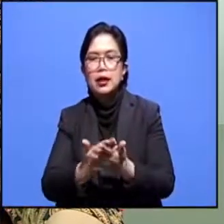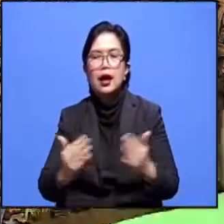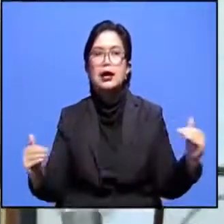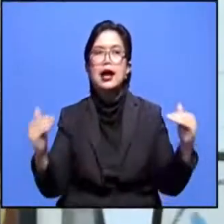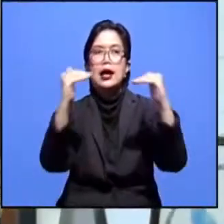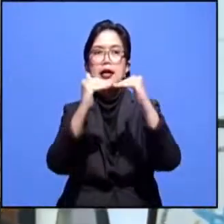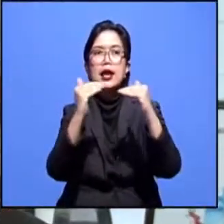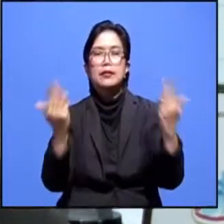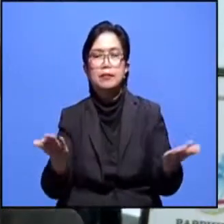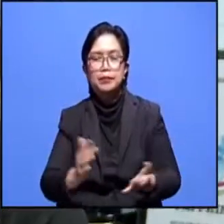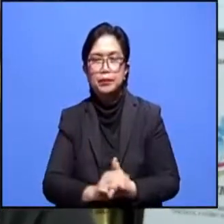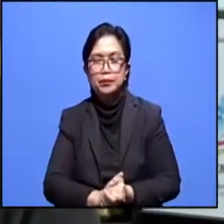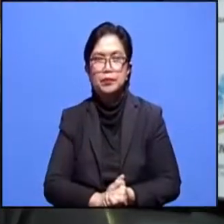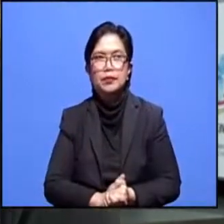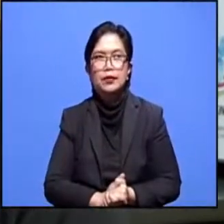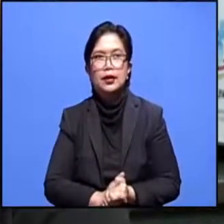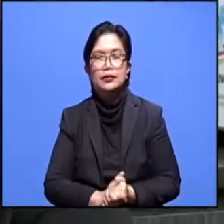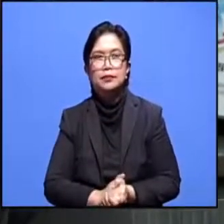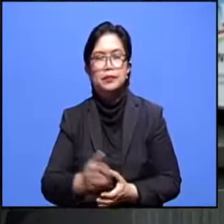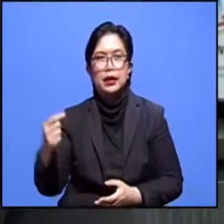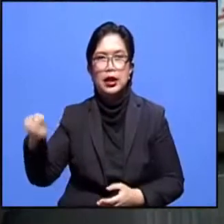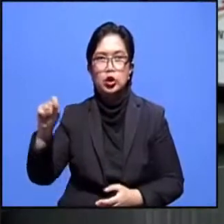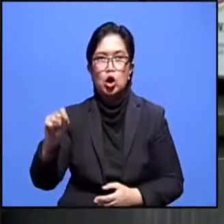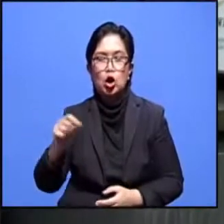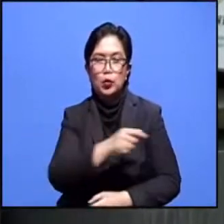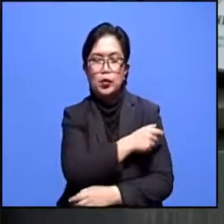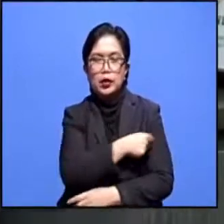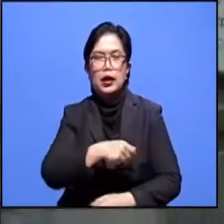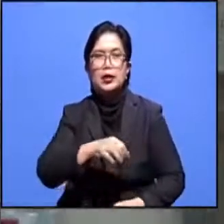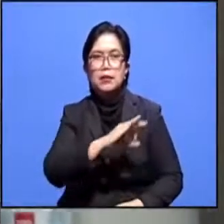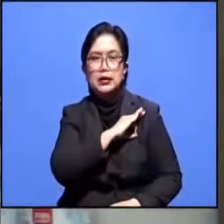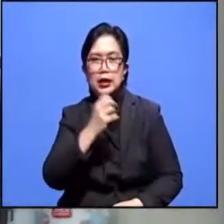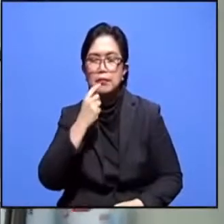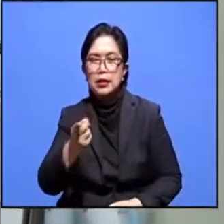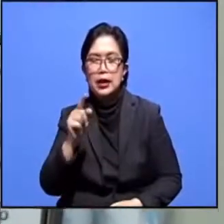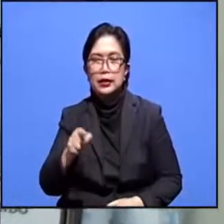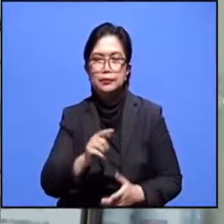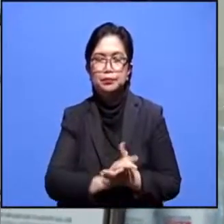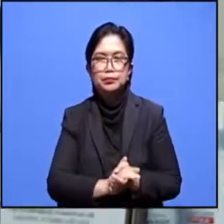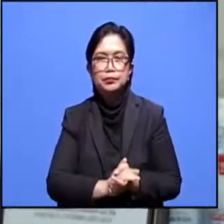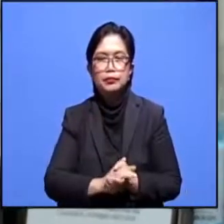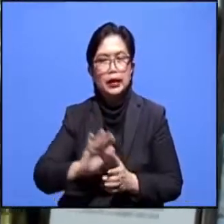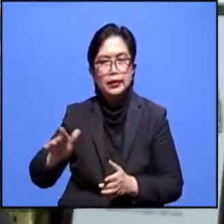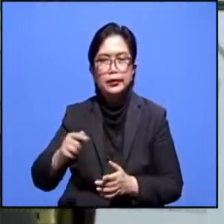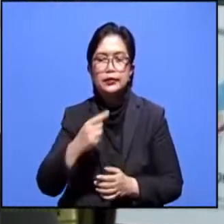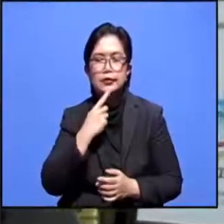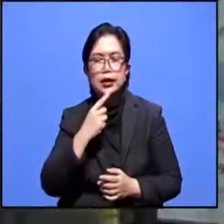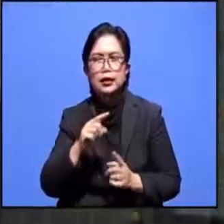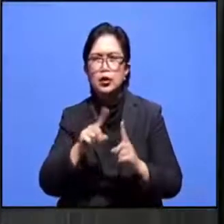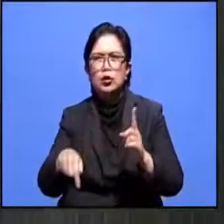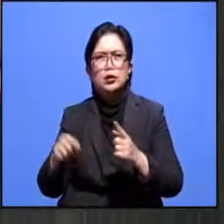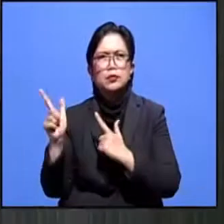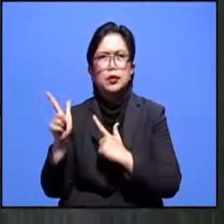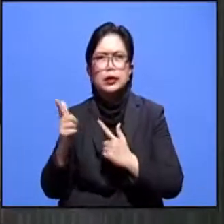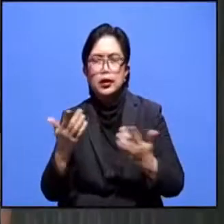kan. Pihak kantor staf presiden menepis pencopotan baliho sebagai dui fungsi TNI. KSP membeberkan ada operasi